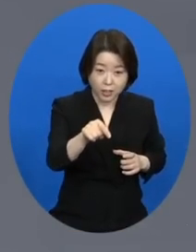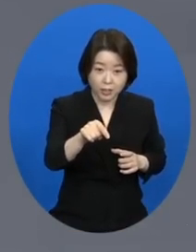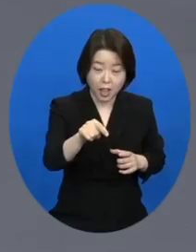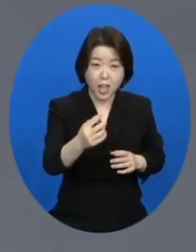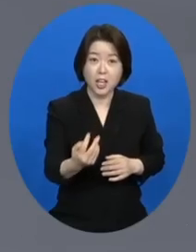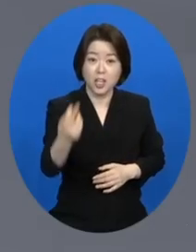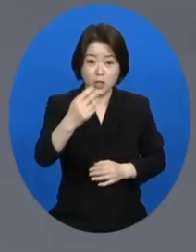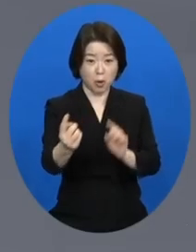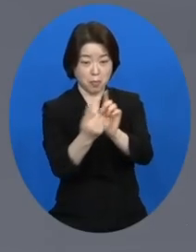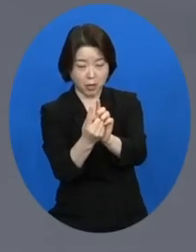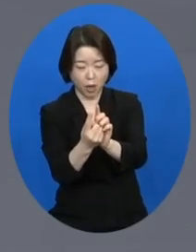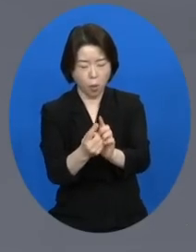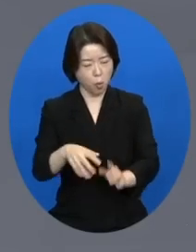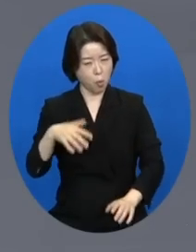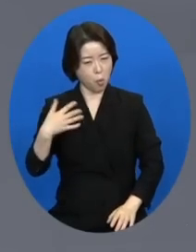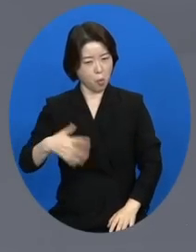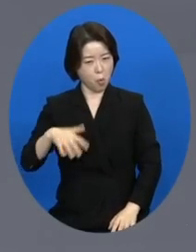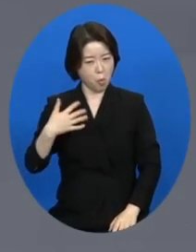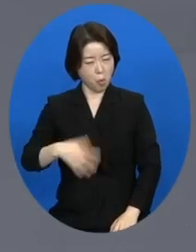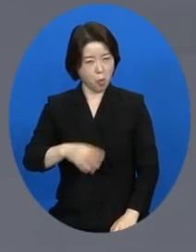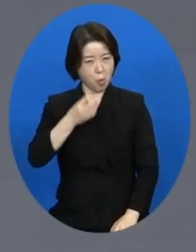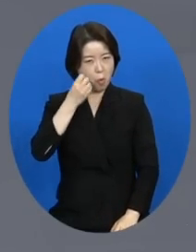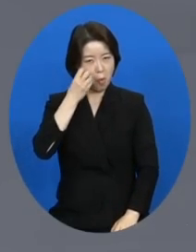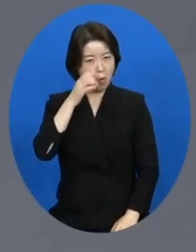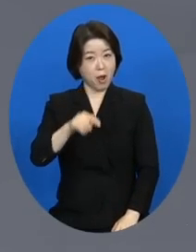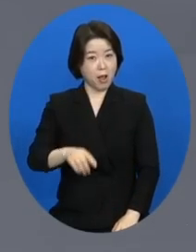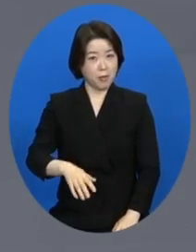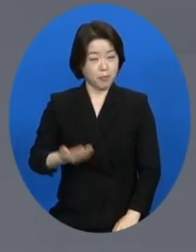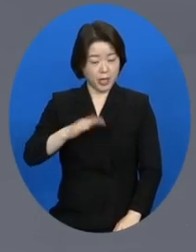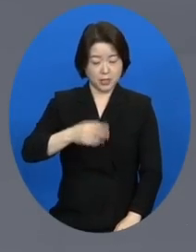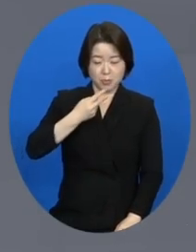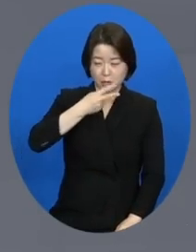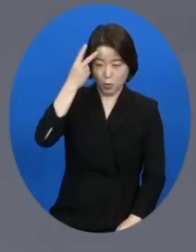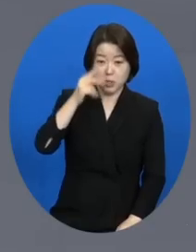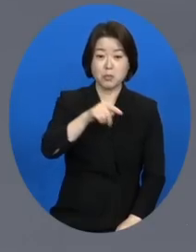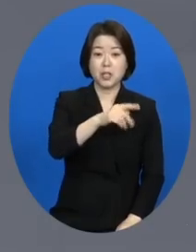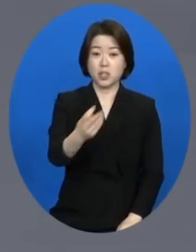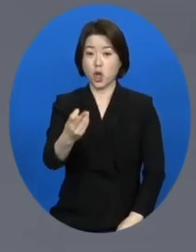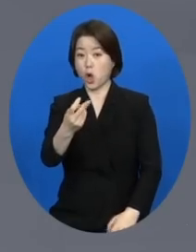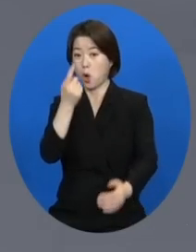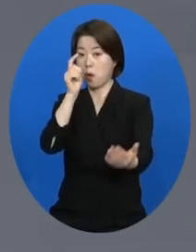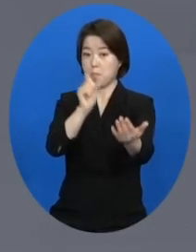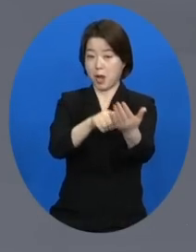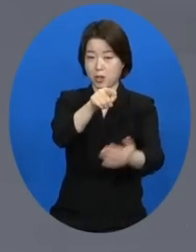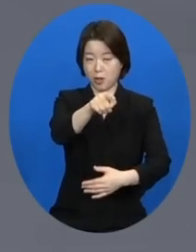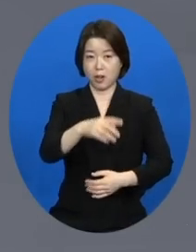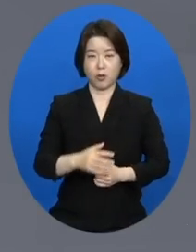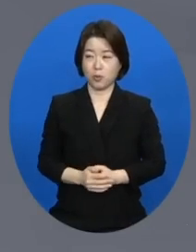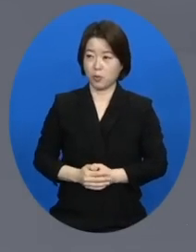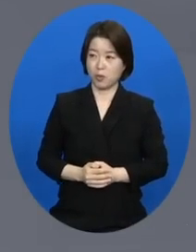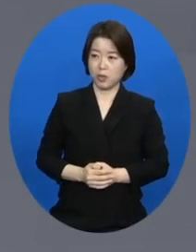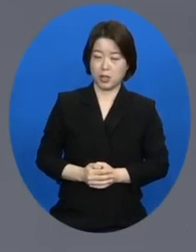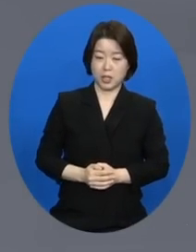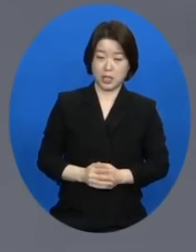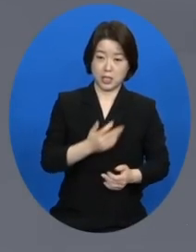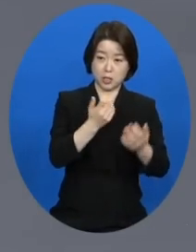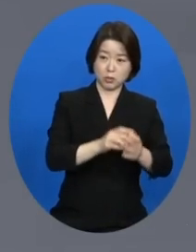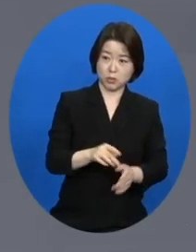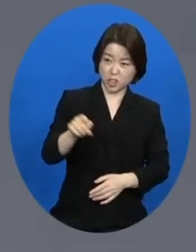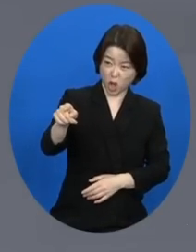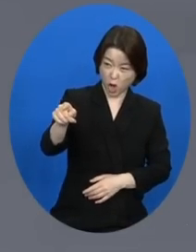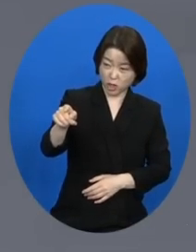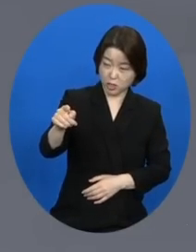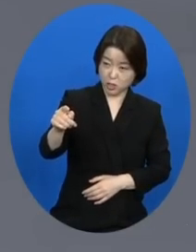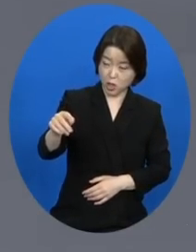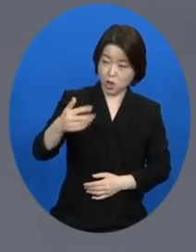좀 의아한데 어쨌든 이 요셉이 형들을 발견하고 형들도 멀리서 요셉이 다가오는 그 장면을